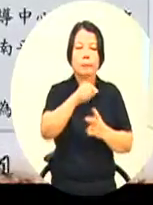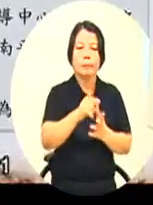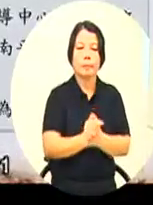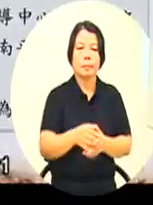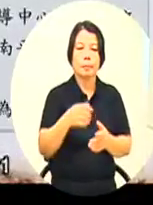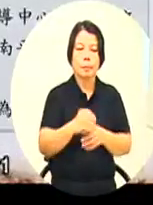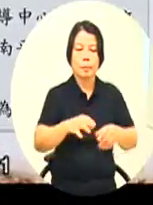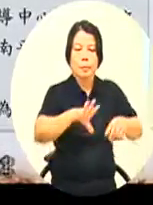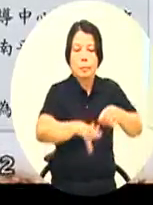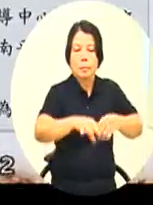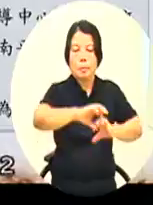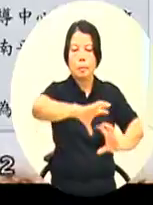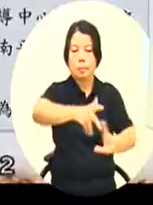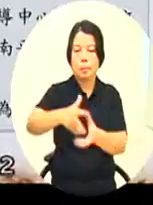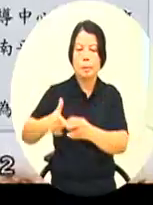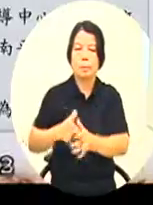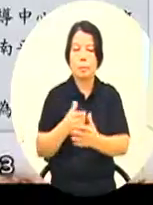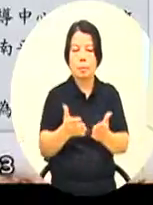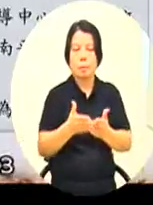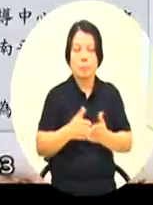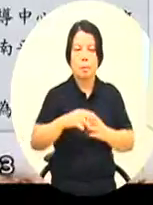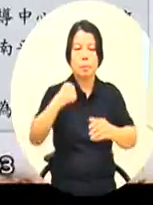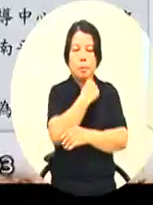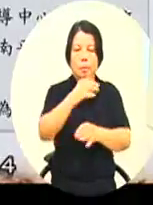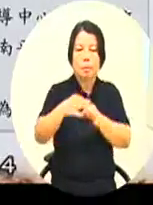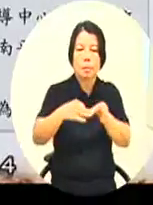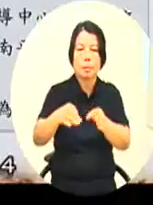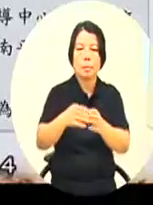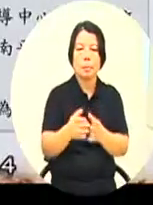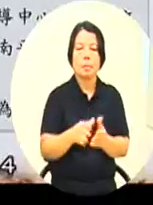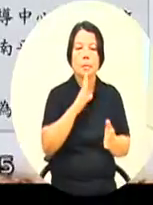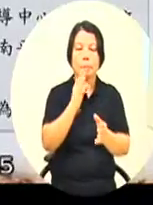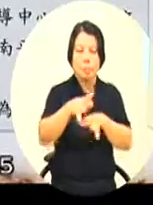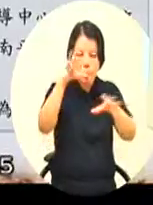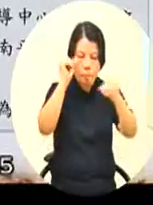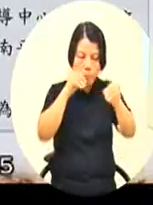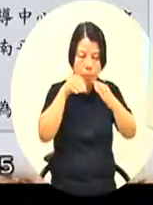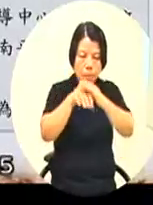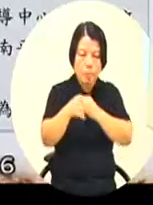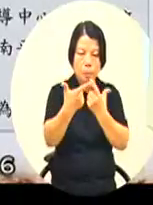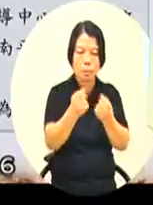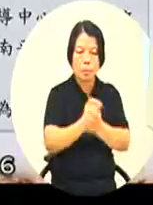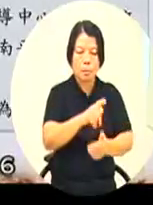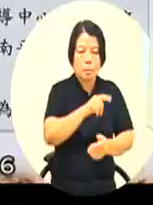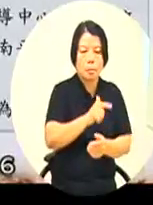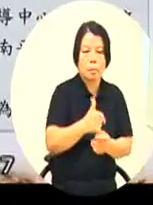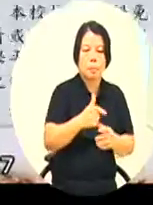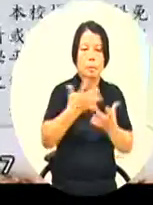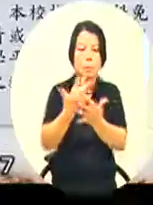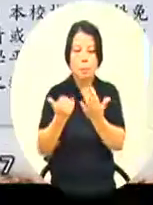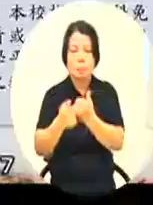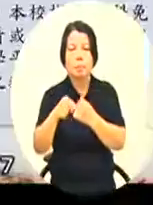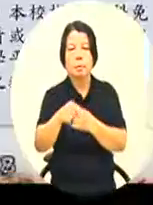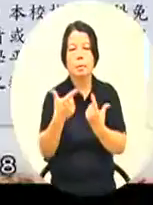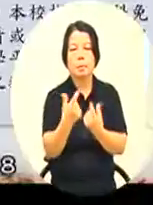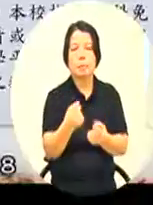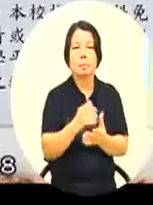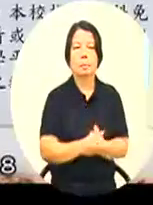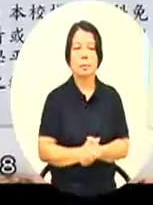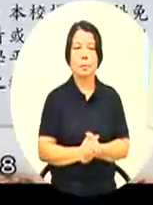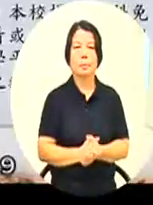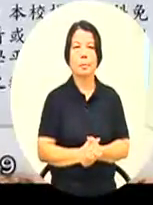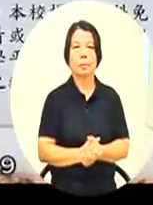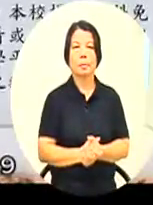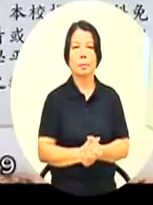向政策里面有一个很好的点，我们台商也可以是成为我们智库的一部分哈，包括我们的老师跟师生们哈。然后再下一